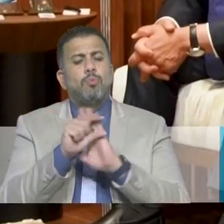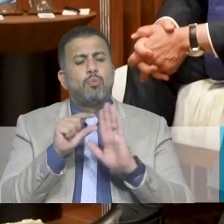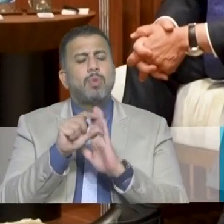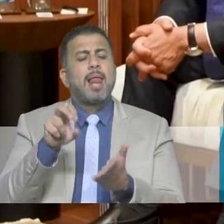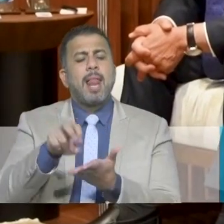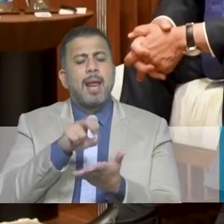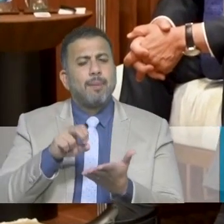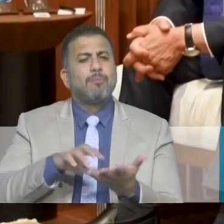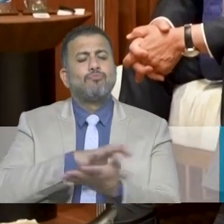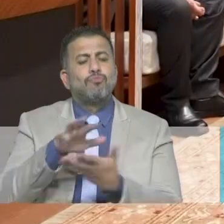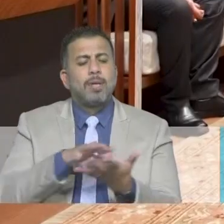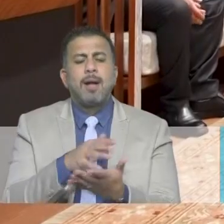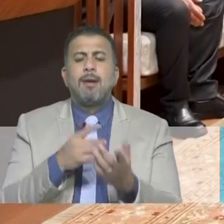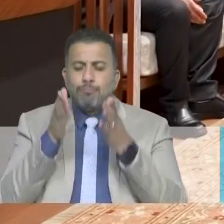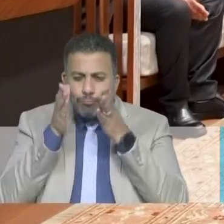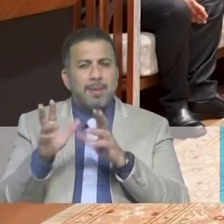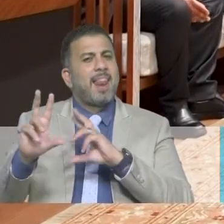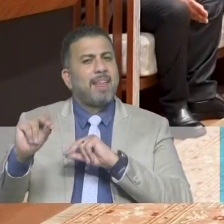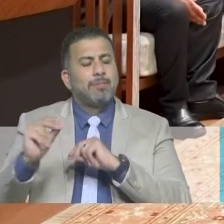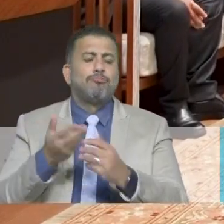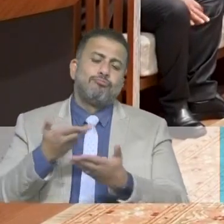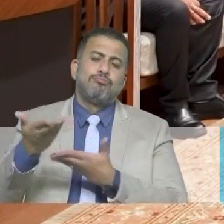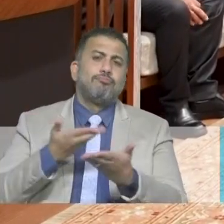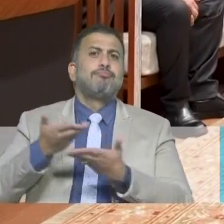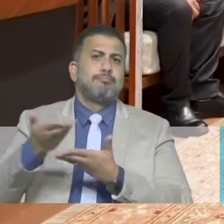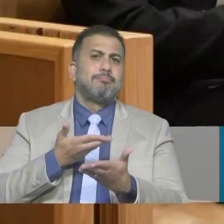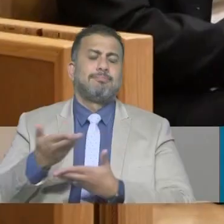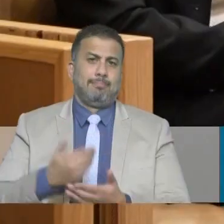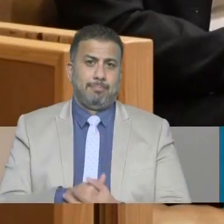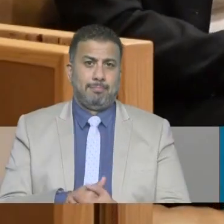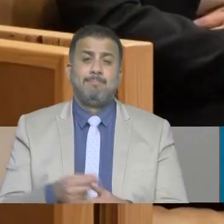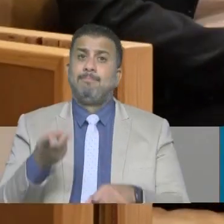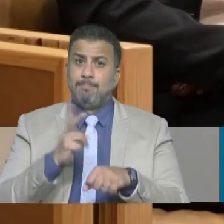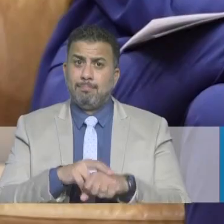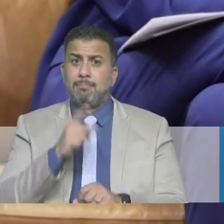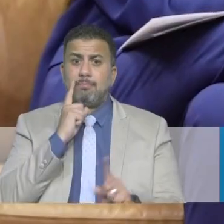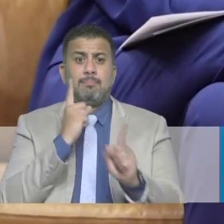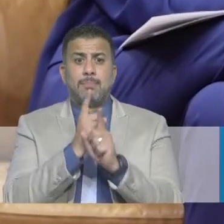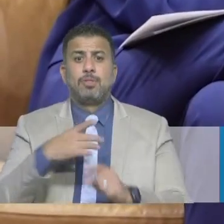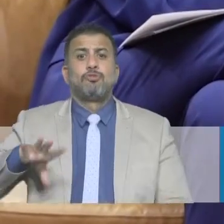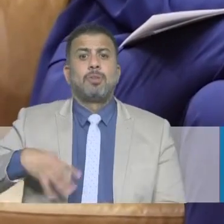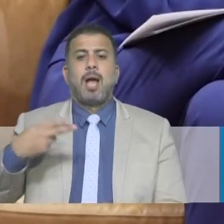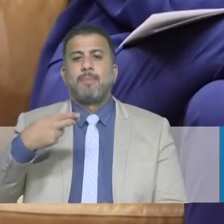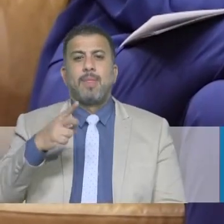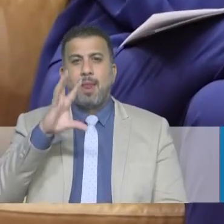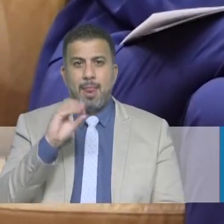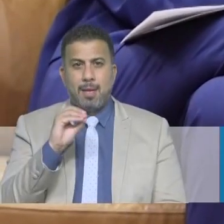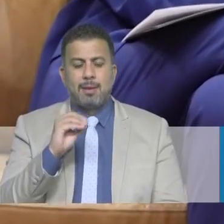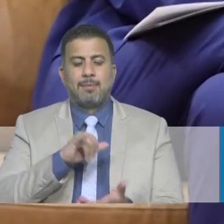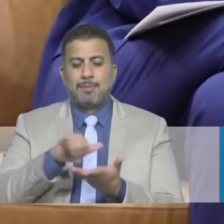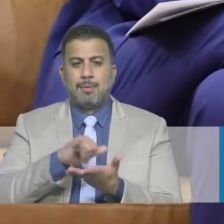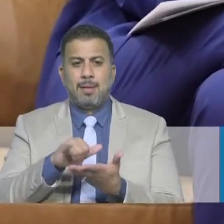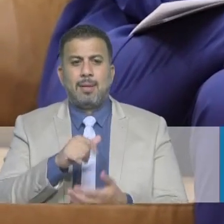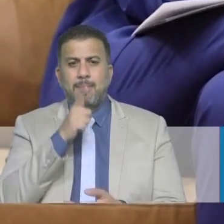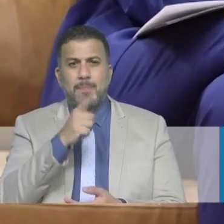الاقليميه والدوليه ذات الاهتمام المشترك كذلك التقى سمو الشيخ عبد الله بن زايد ال نهيان في نيويورك